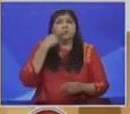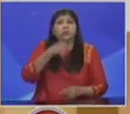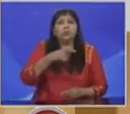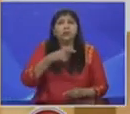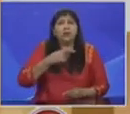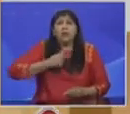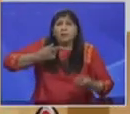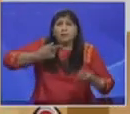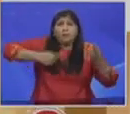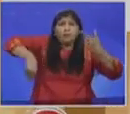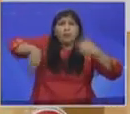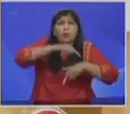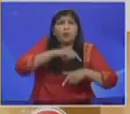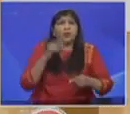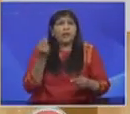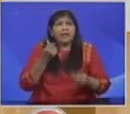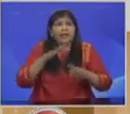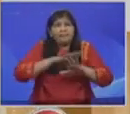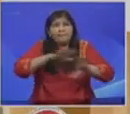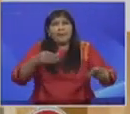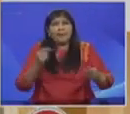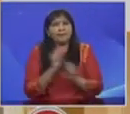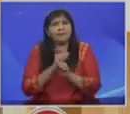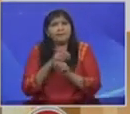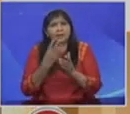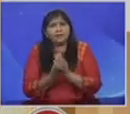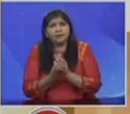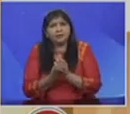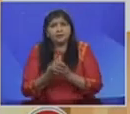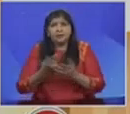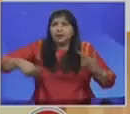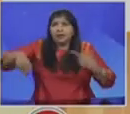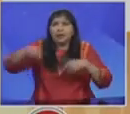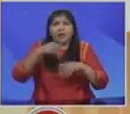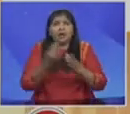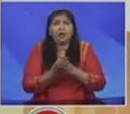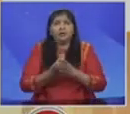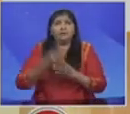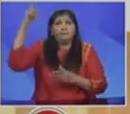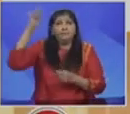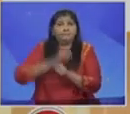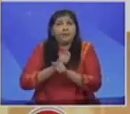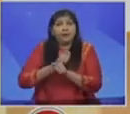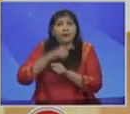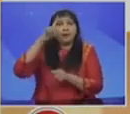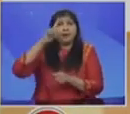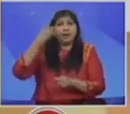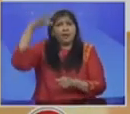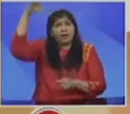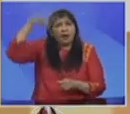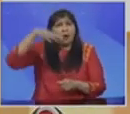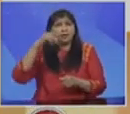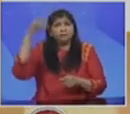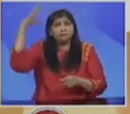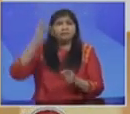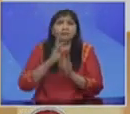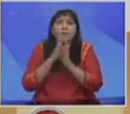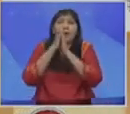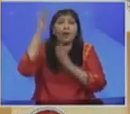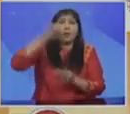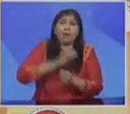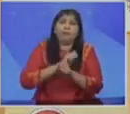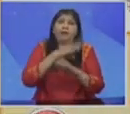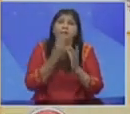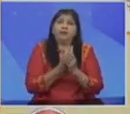माटी के सब भांडे, सबका एको सृजनहार। रविदास व्यापई